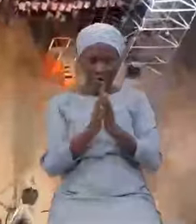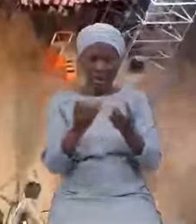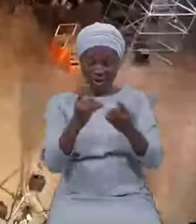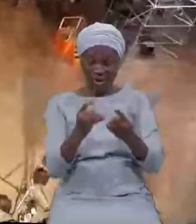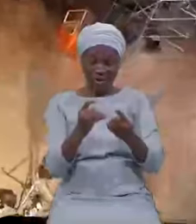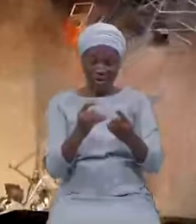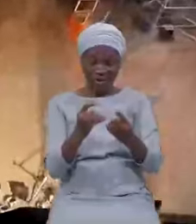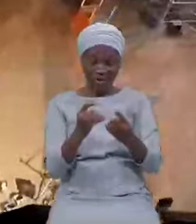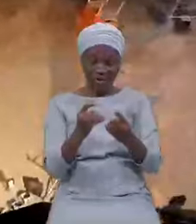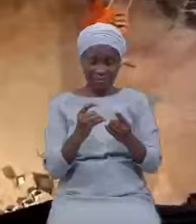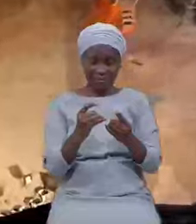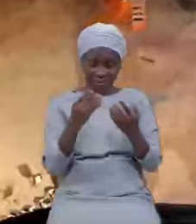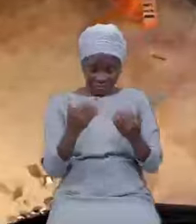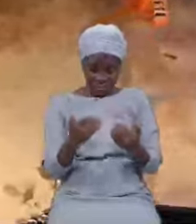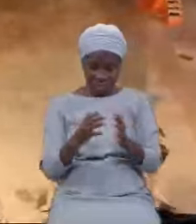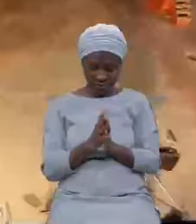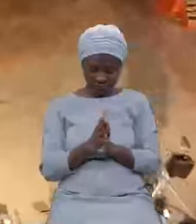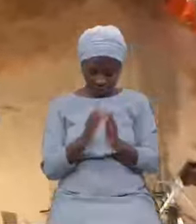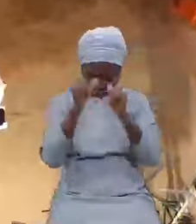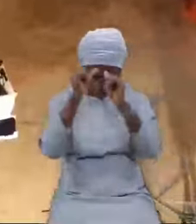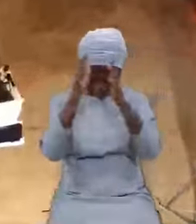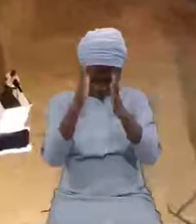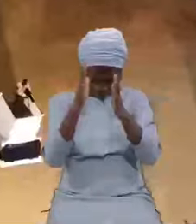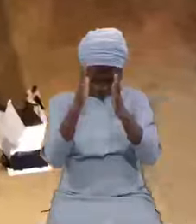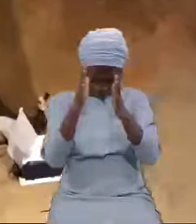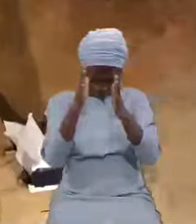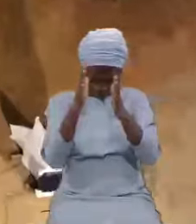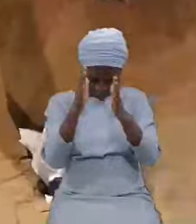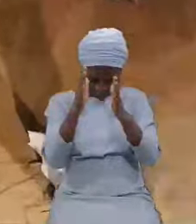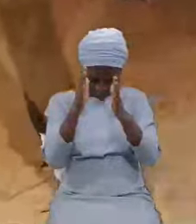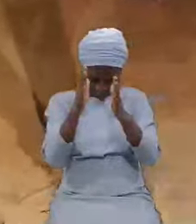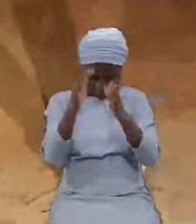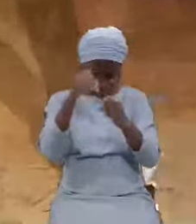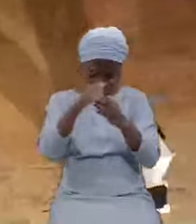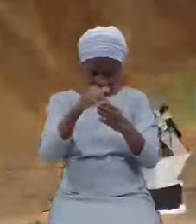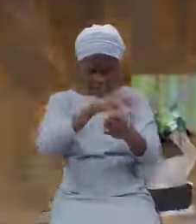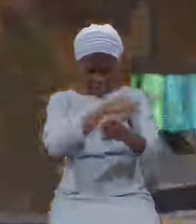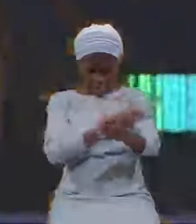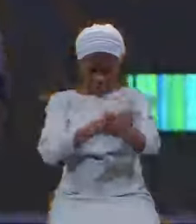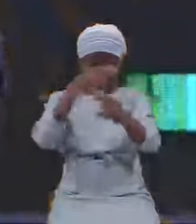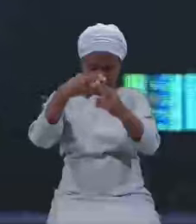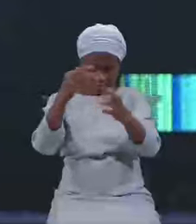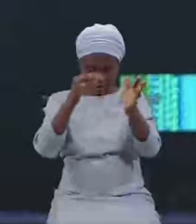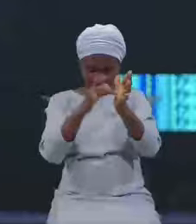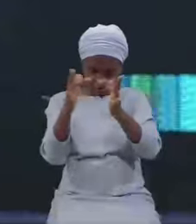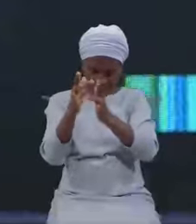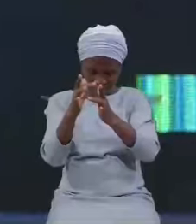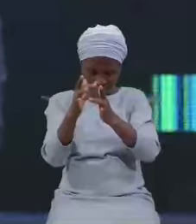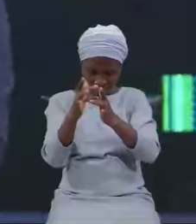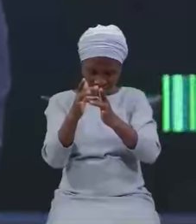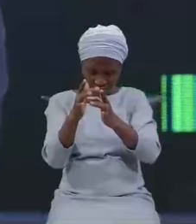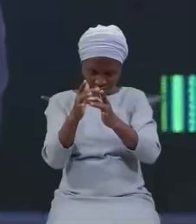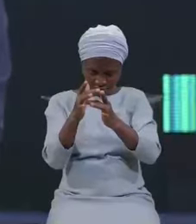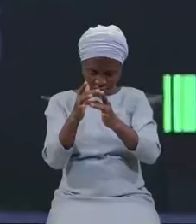maintenant. Père, au nom puissant de Jésus, nous te remercions.